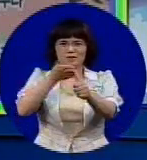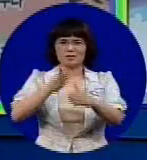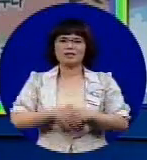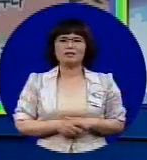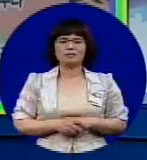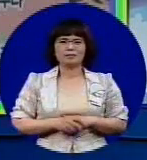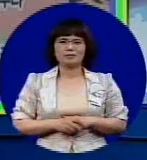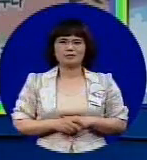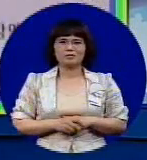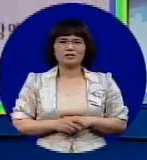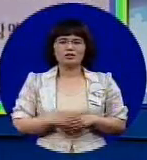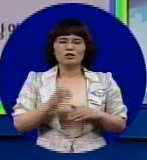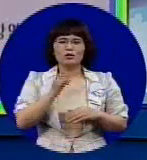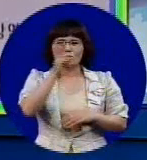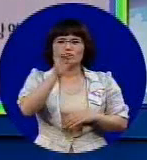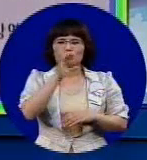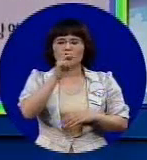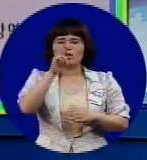주의하시기 바랍니다.